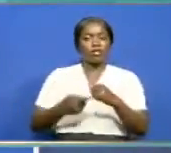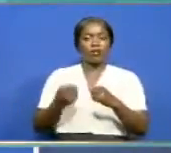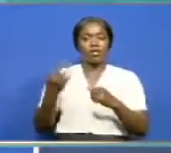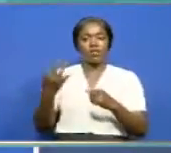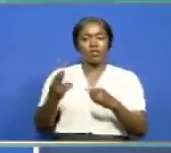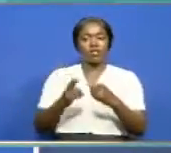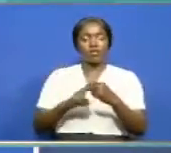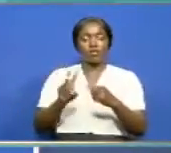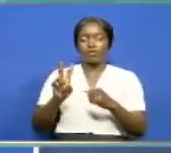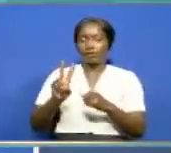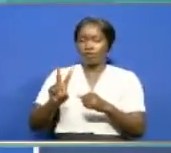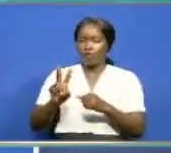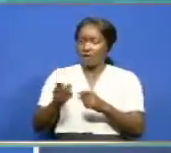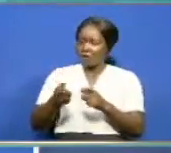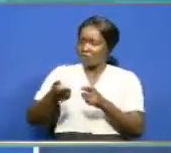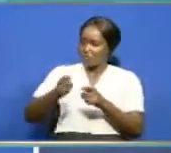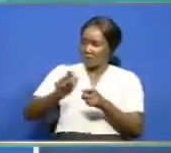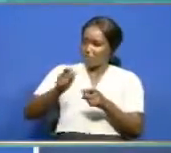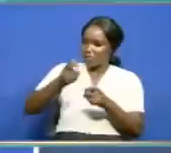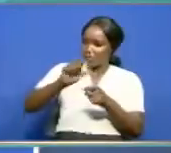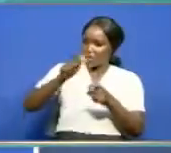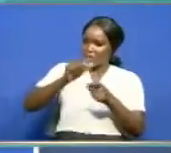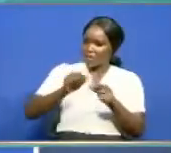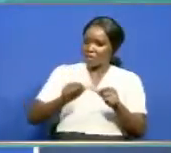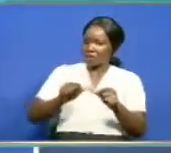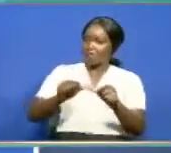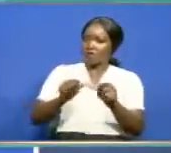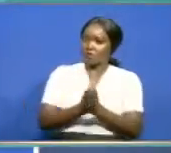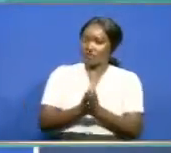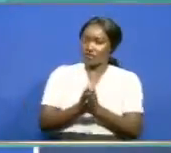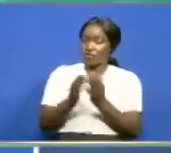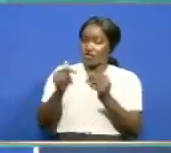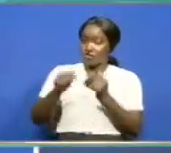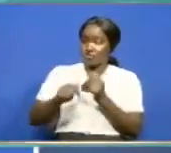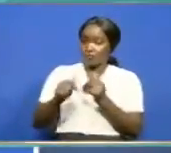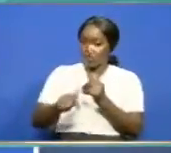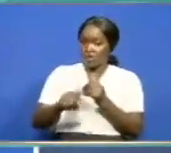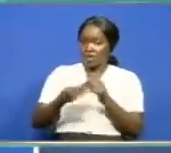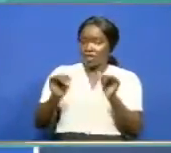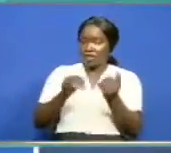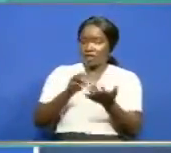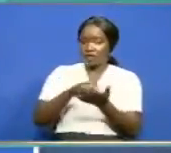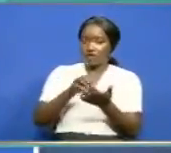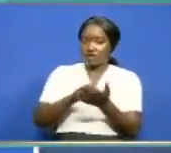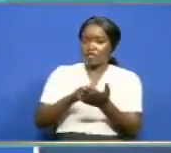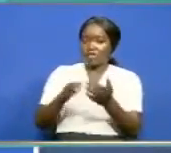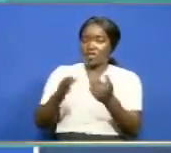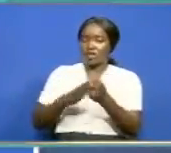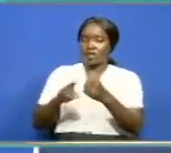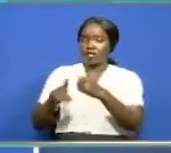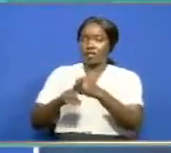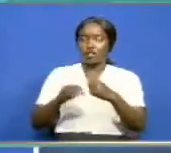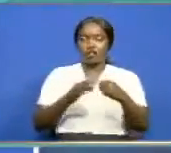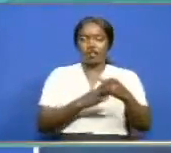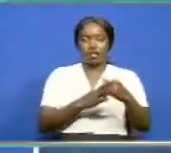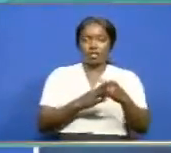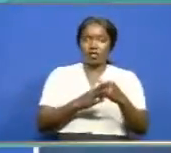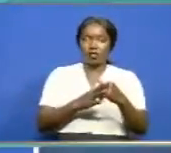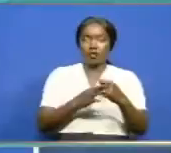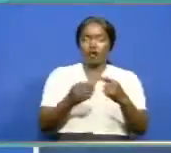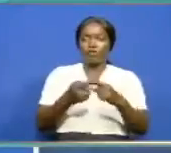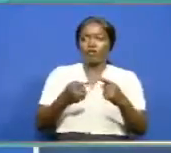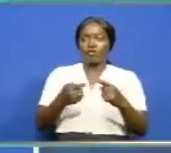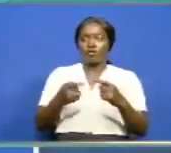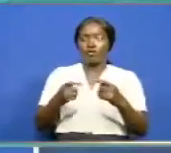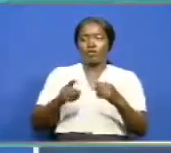77,372 na inaendelea kuongezeka. Wizara ya Afya leo imeripoti visa vipya 968 vya maambukizi kutokana na